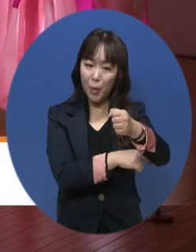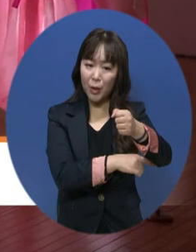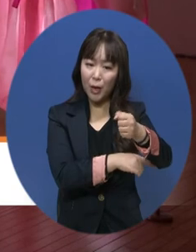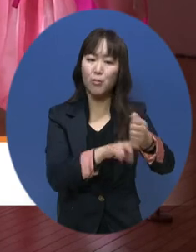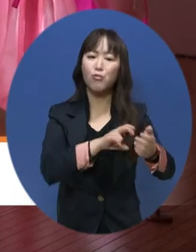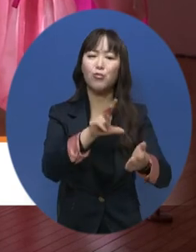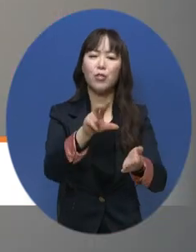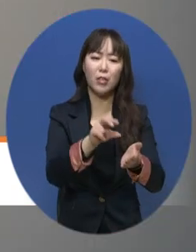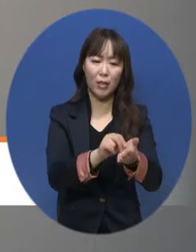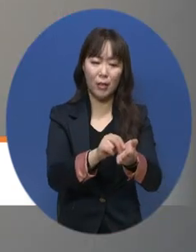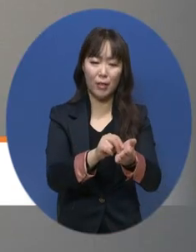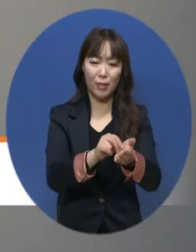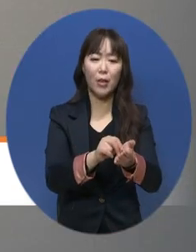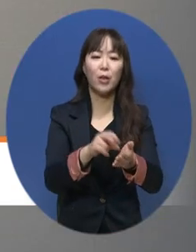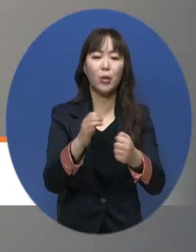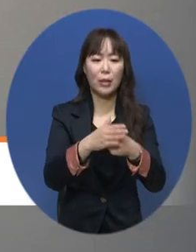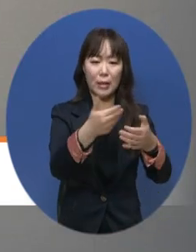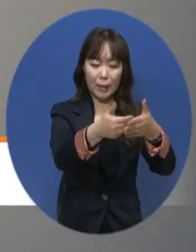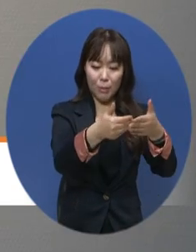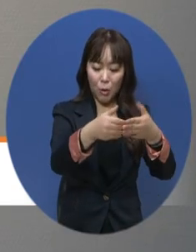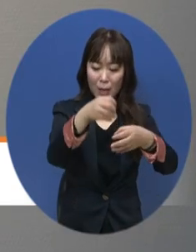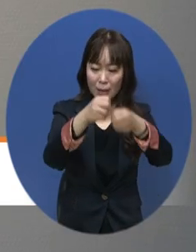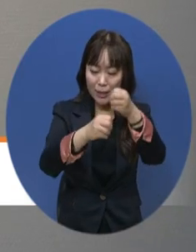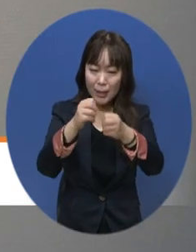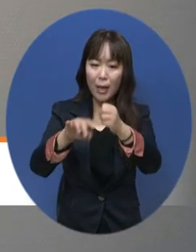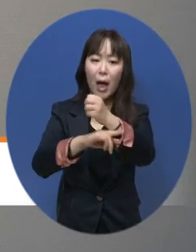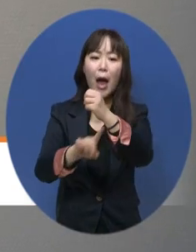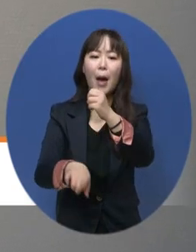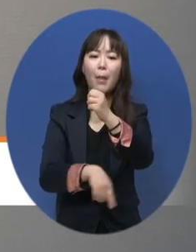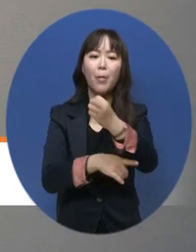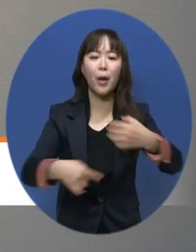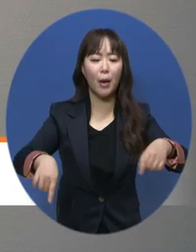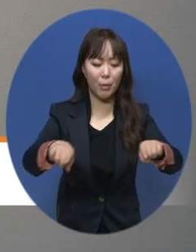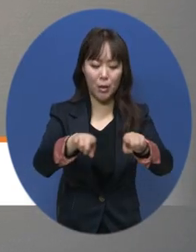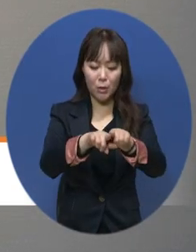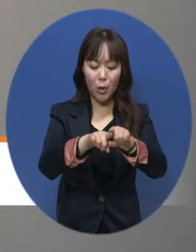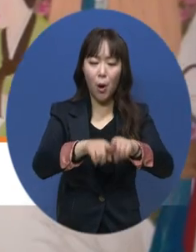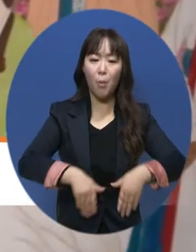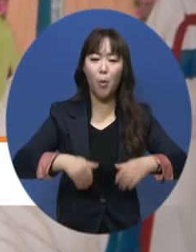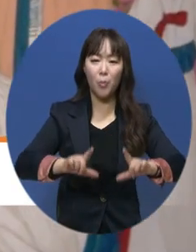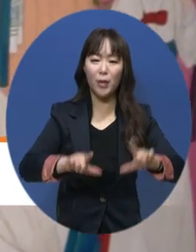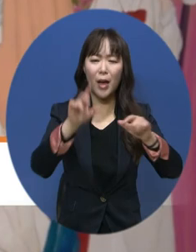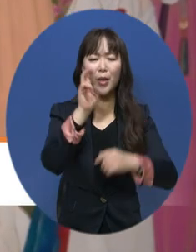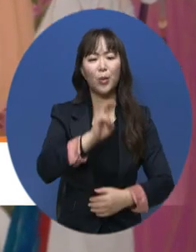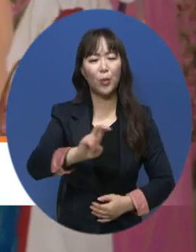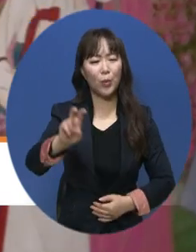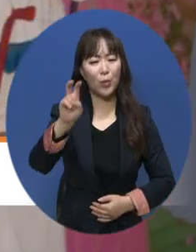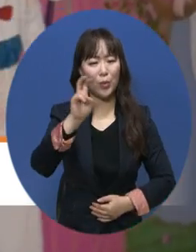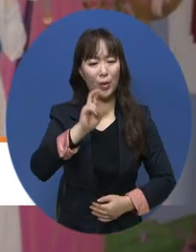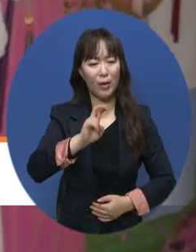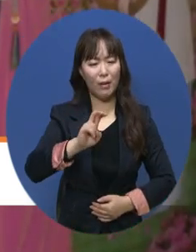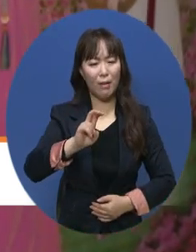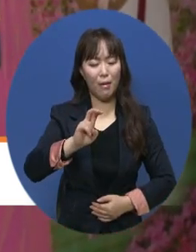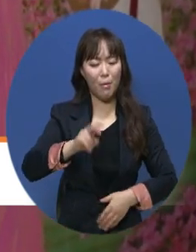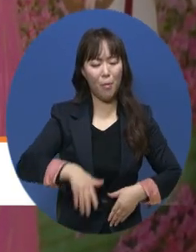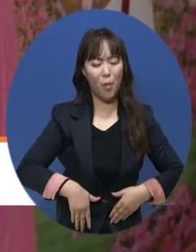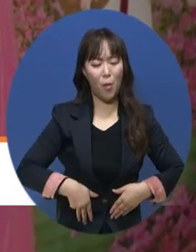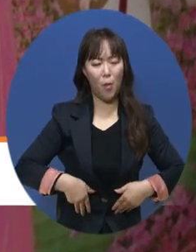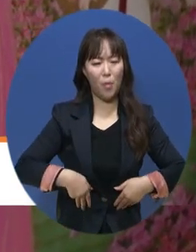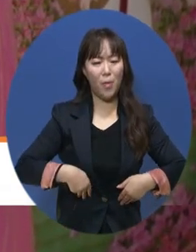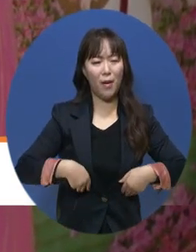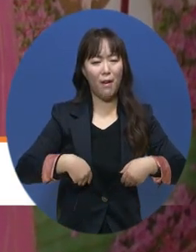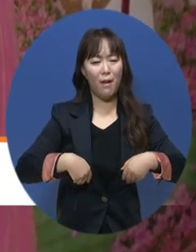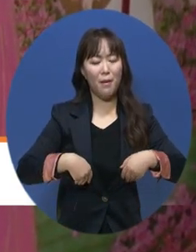주제로 진행되며 그림과 시, 한복이 한데 어우러진 봄날의 노래가 남원의 봄을 알려